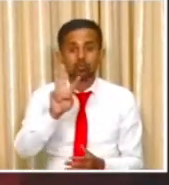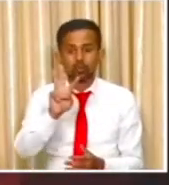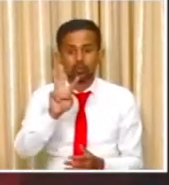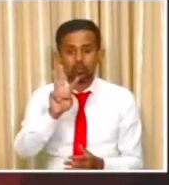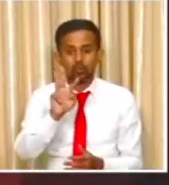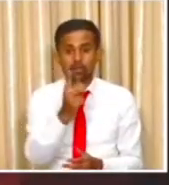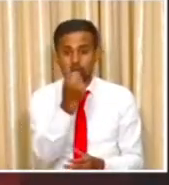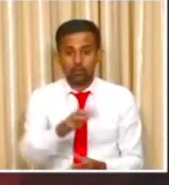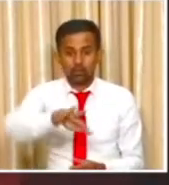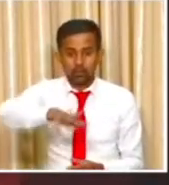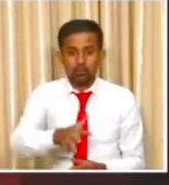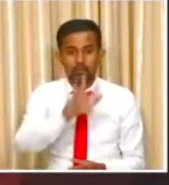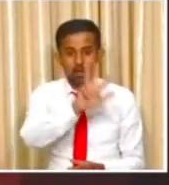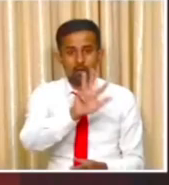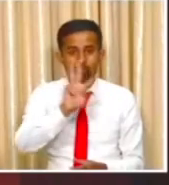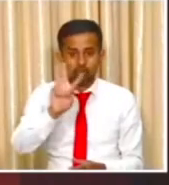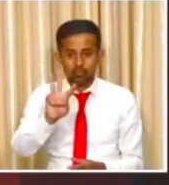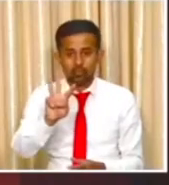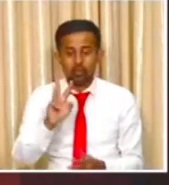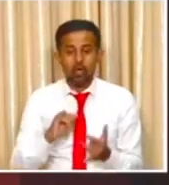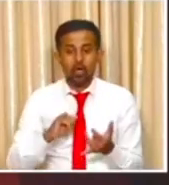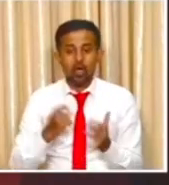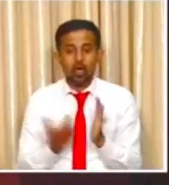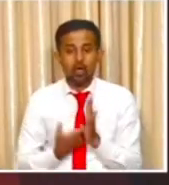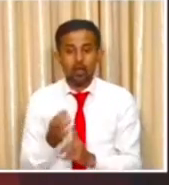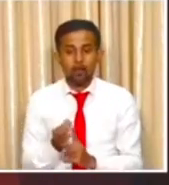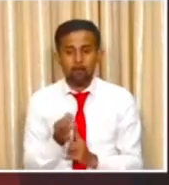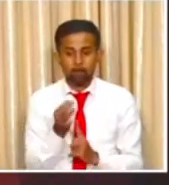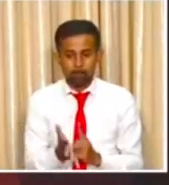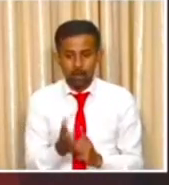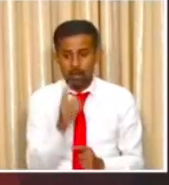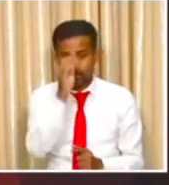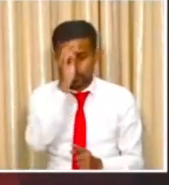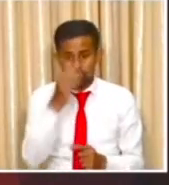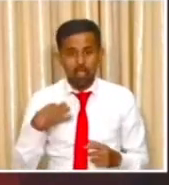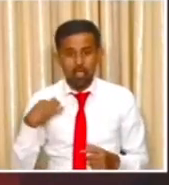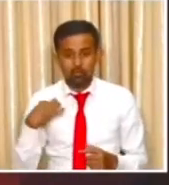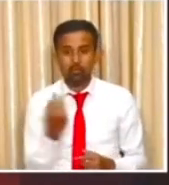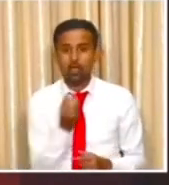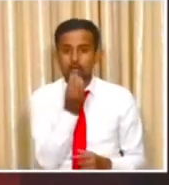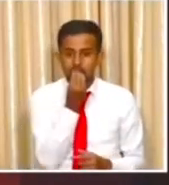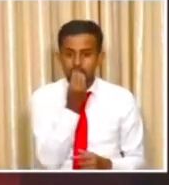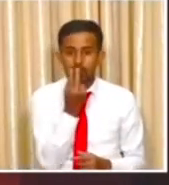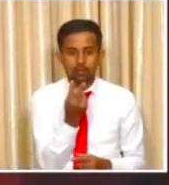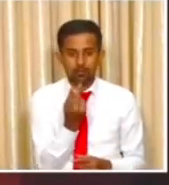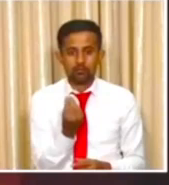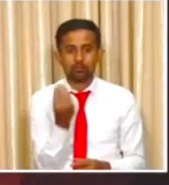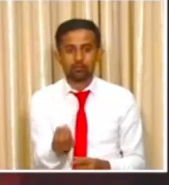अनूतुने एकदास नमसि अनूतुने रणसिंह प्रेमदास जनाधिपति तुमा नीलेंदुमाय दिवाहारेय क्रियात्मक कर